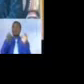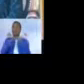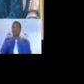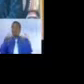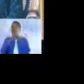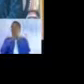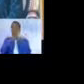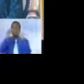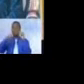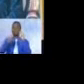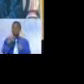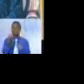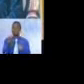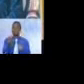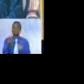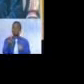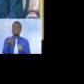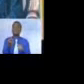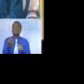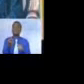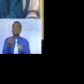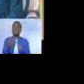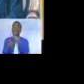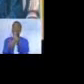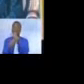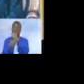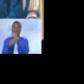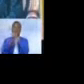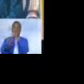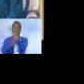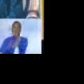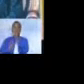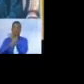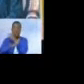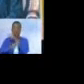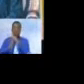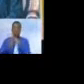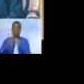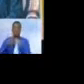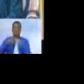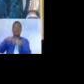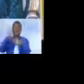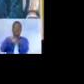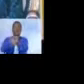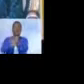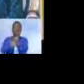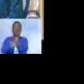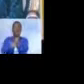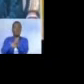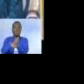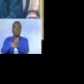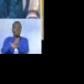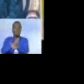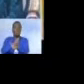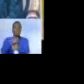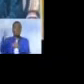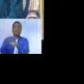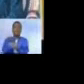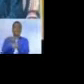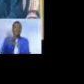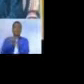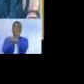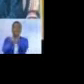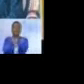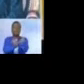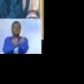on peut citer la Bourse régionale des valeurs mobilières d'Abidjan, la BRVM, qui est en plein